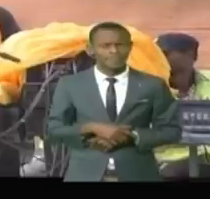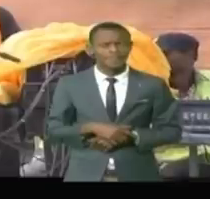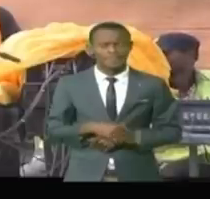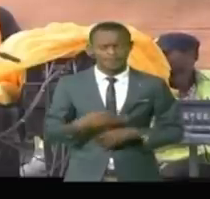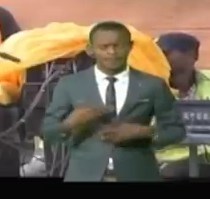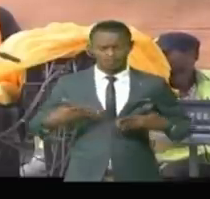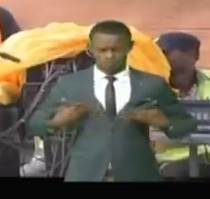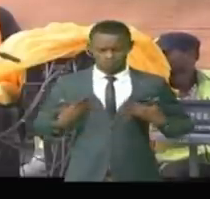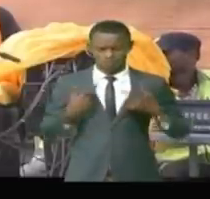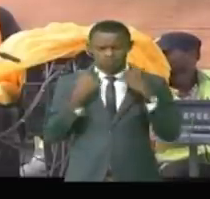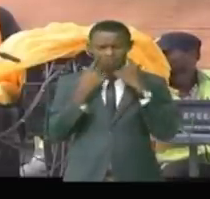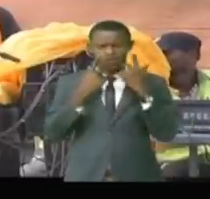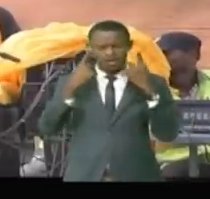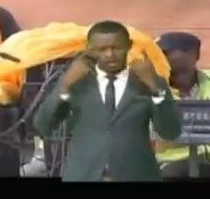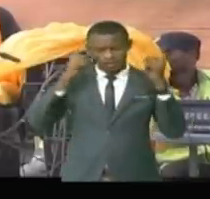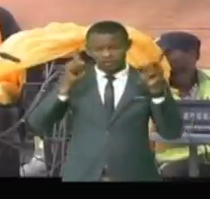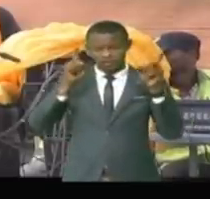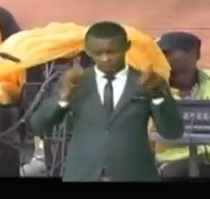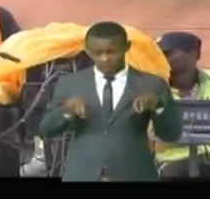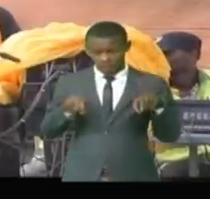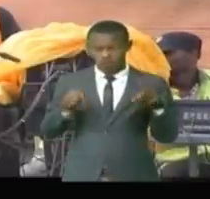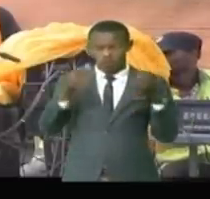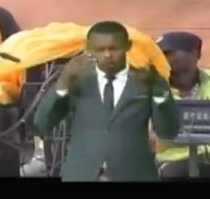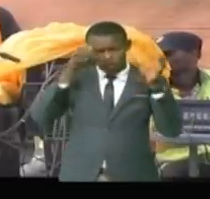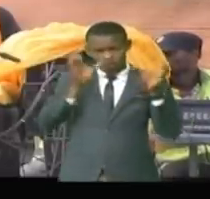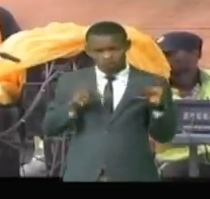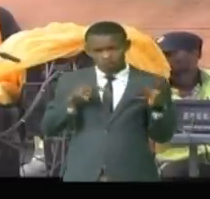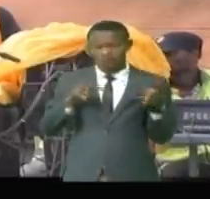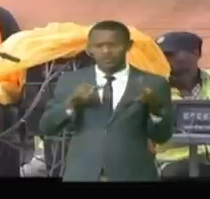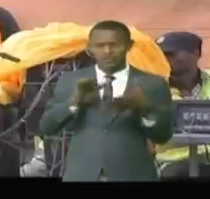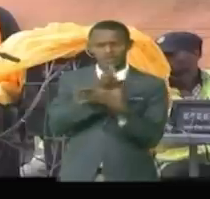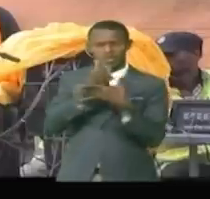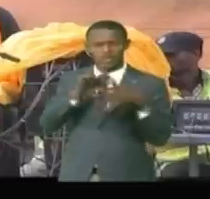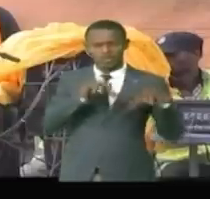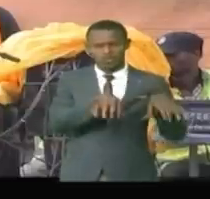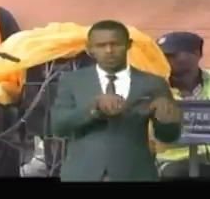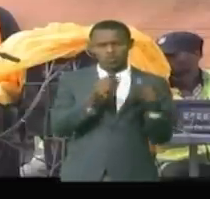qu'ils continuent à réaliser des ouvrages de cette qualité tout en leur